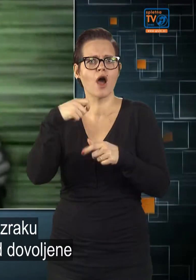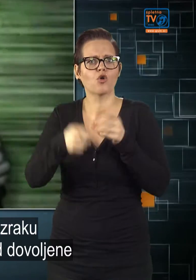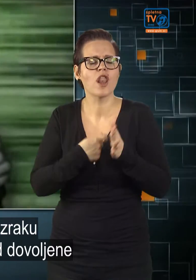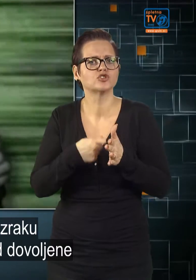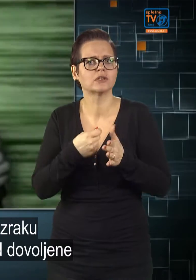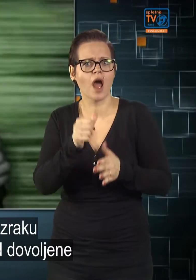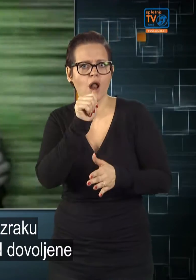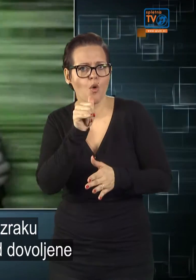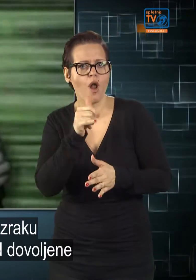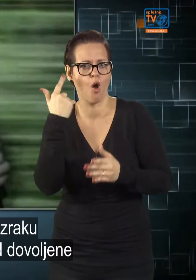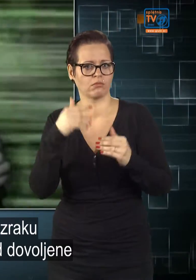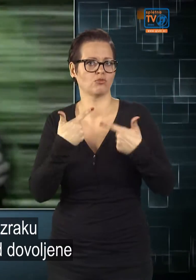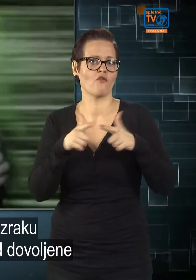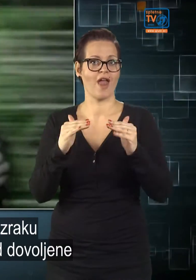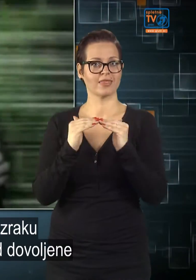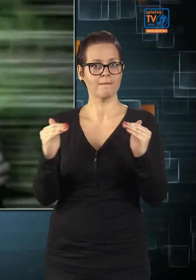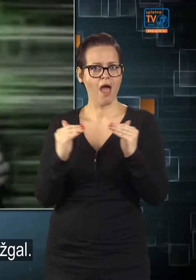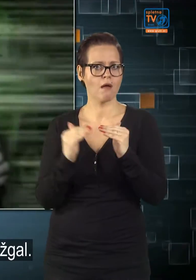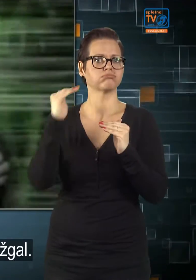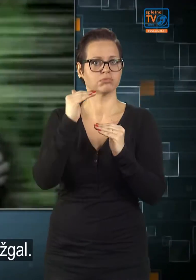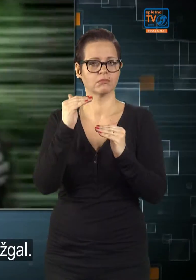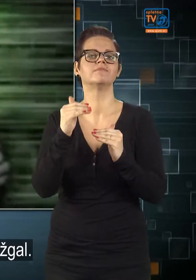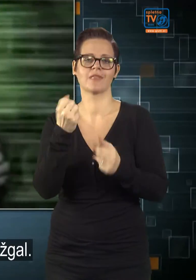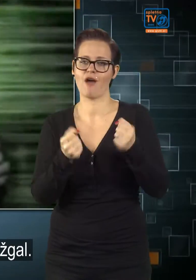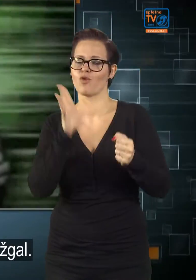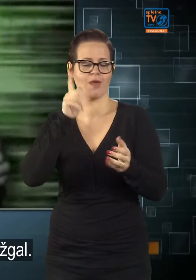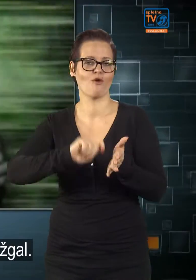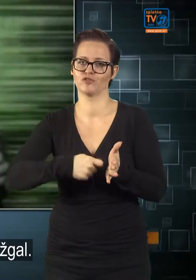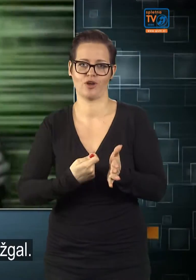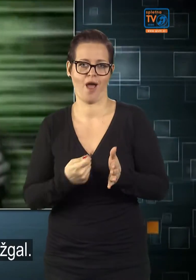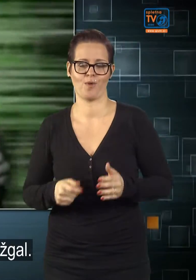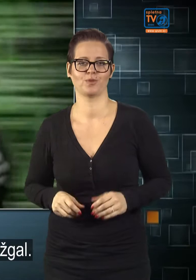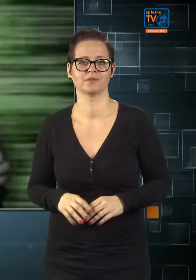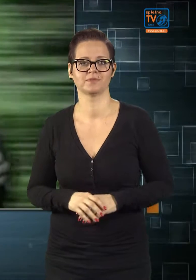višja količina alkohola od dovoljene meje, avto ne bo vžgal.